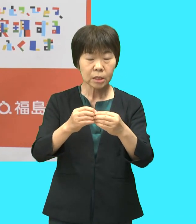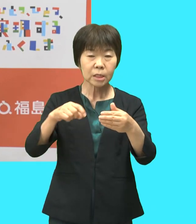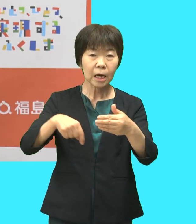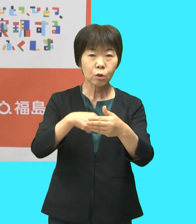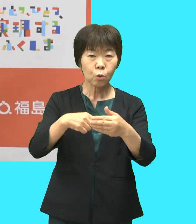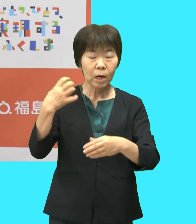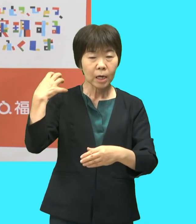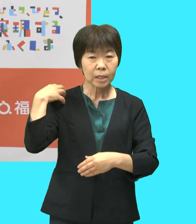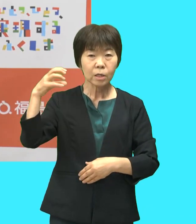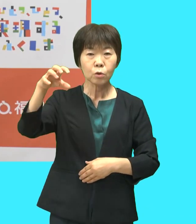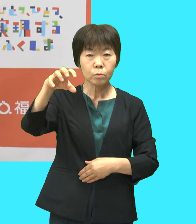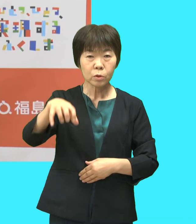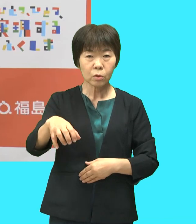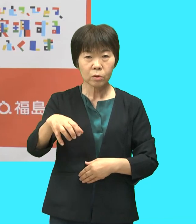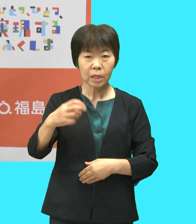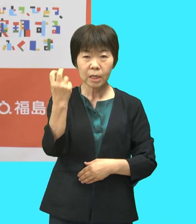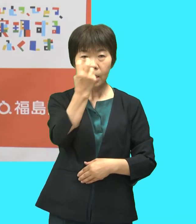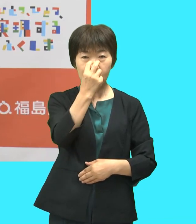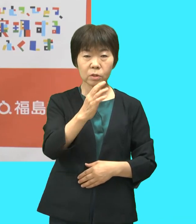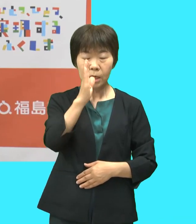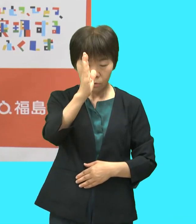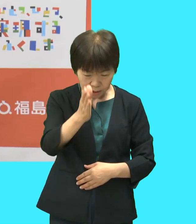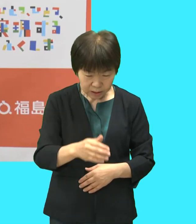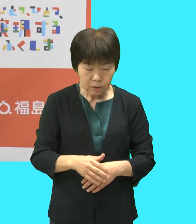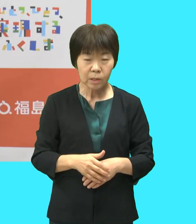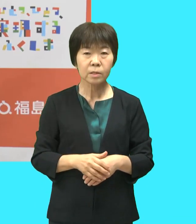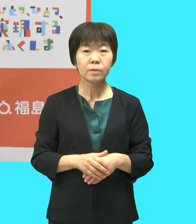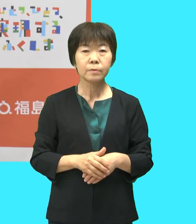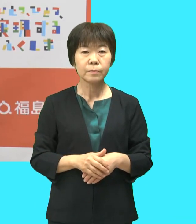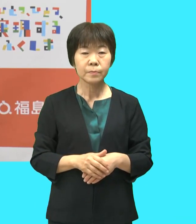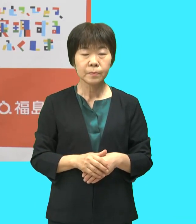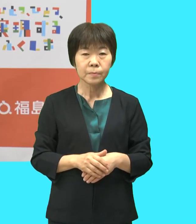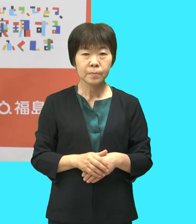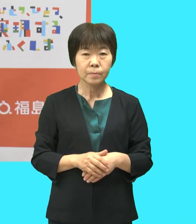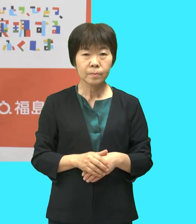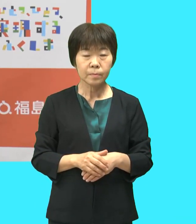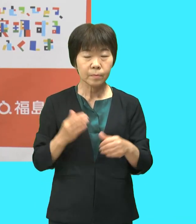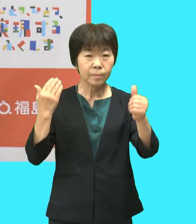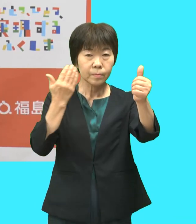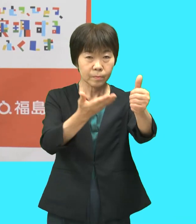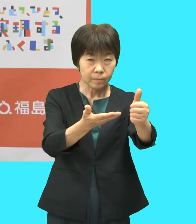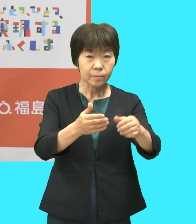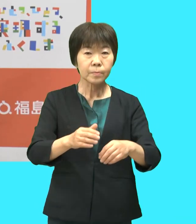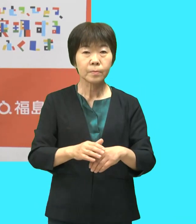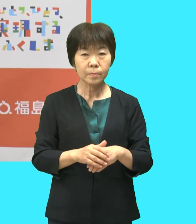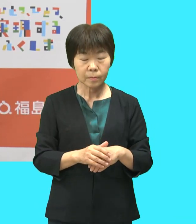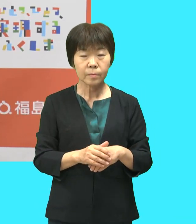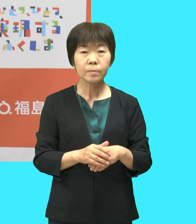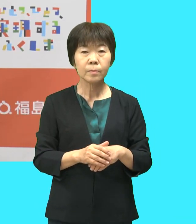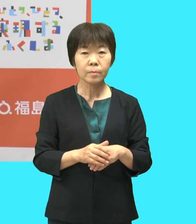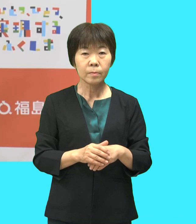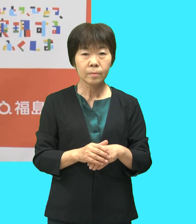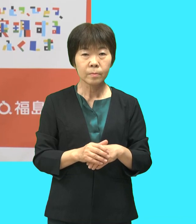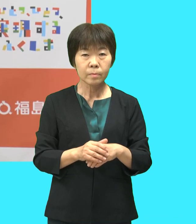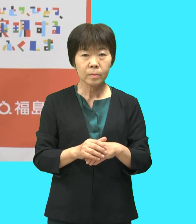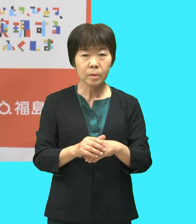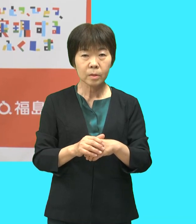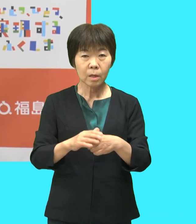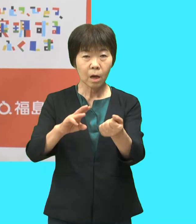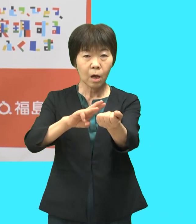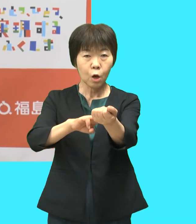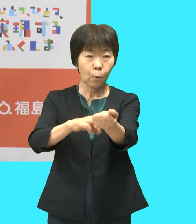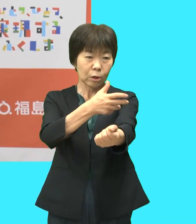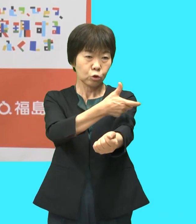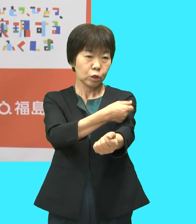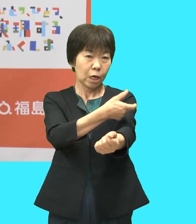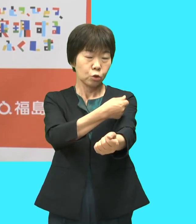当部局に確認をしていただければと思います。 すみません。では関連してなんですが、ワクチン接種の際